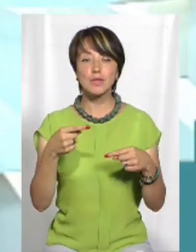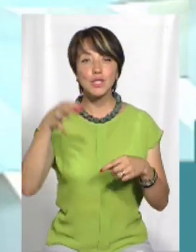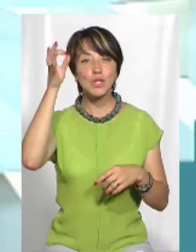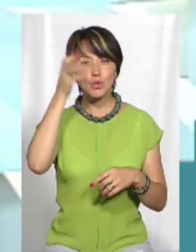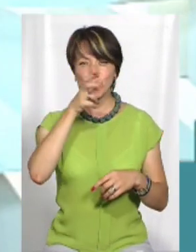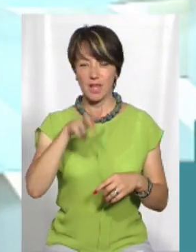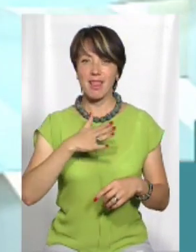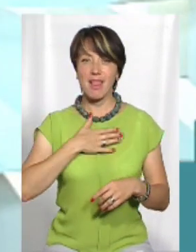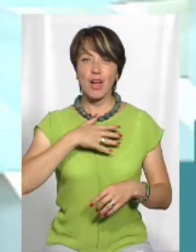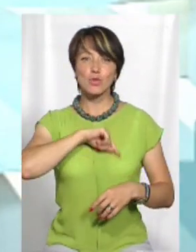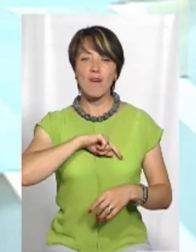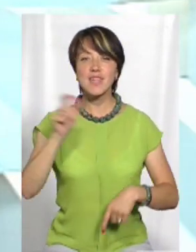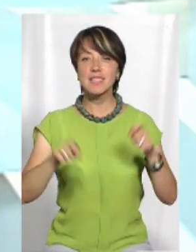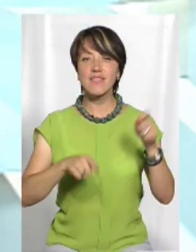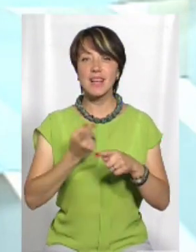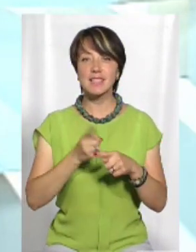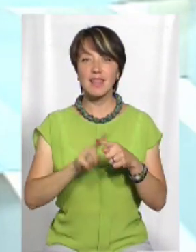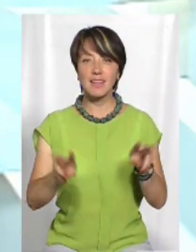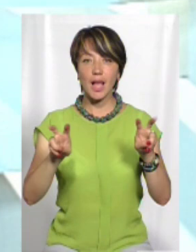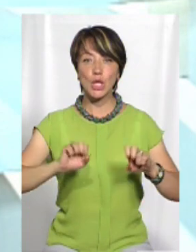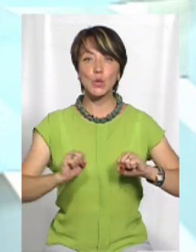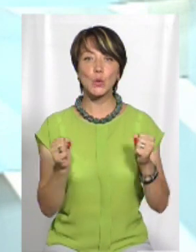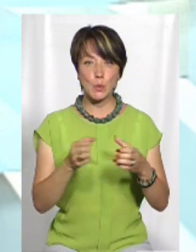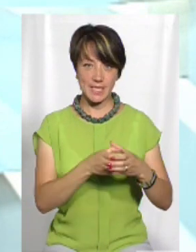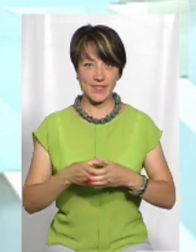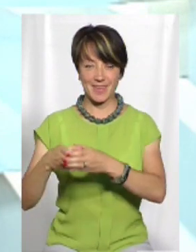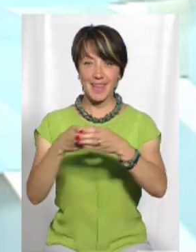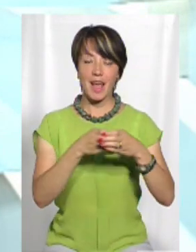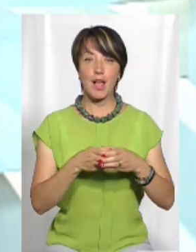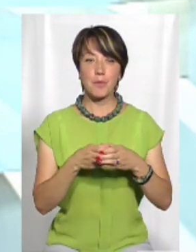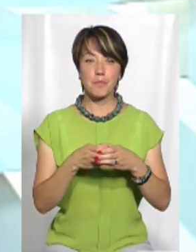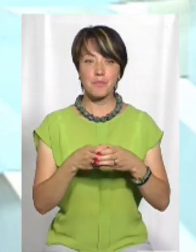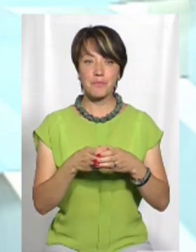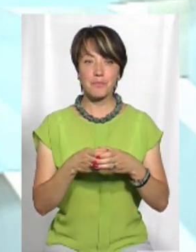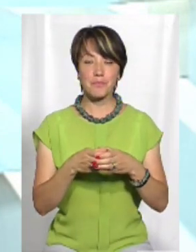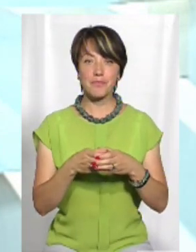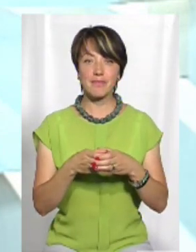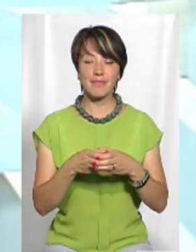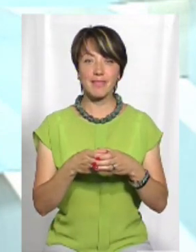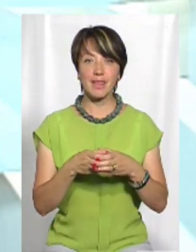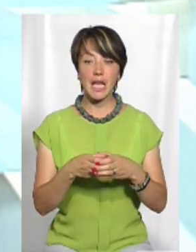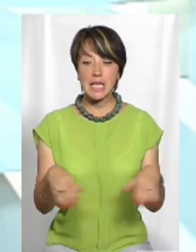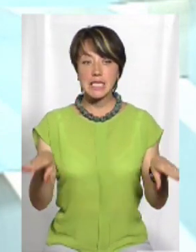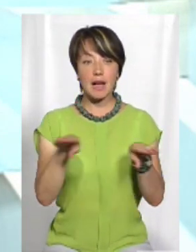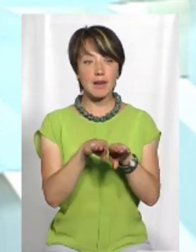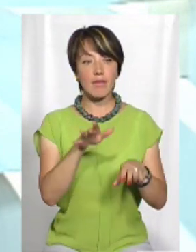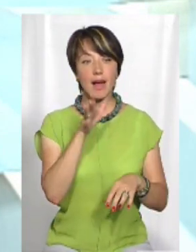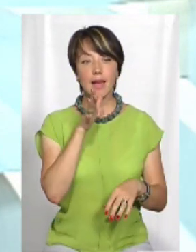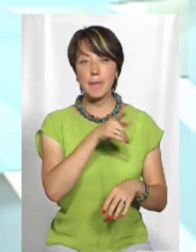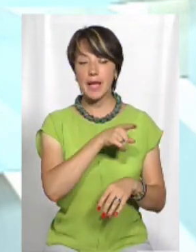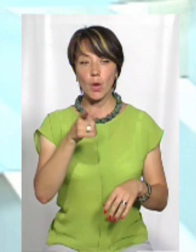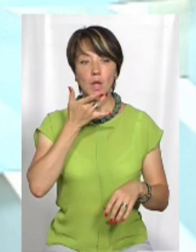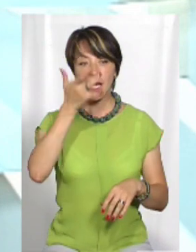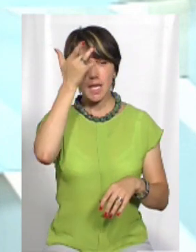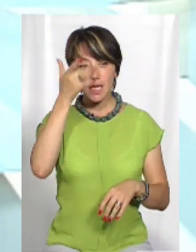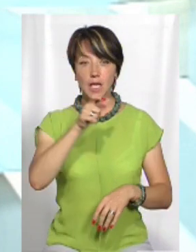зіскучились. Наш дух фестивалю – це фестиваль, як його називають, друзів. Він закриває практично вже літній період,